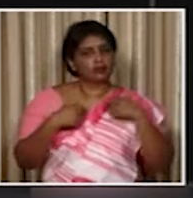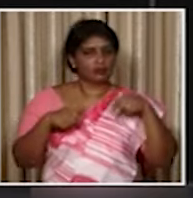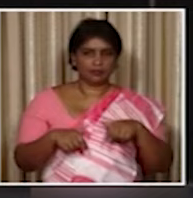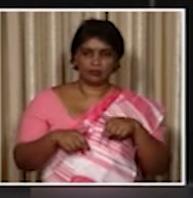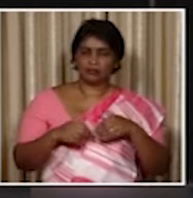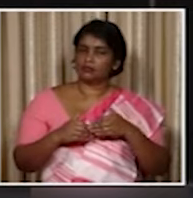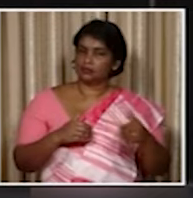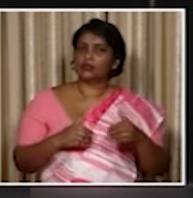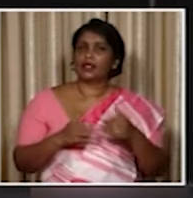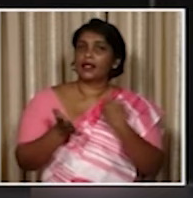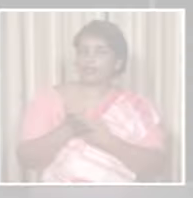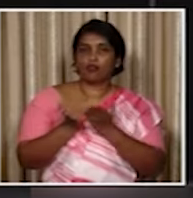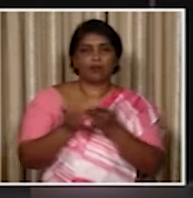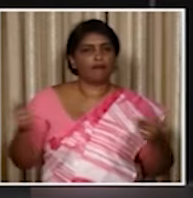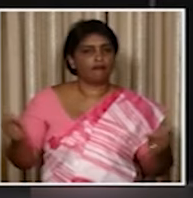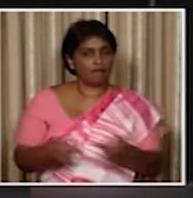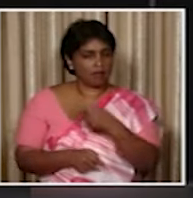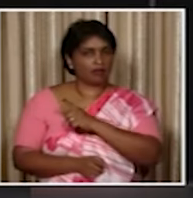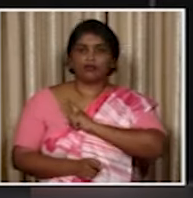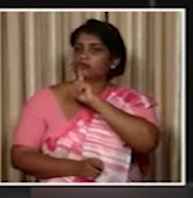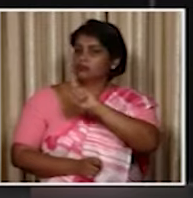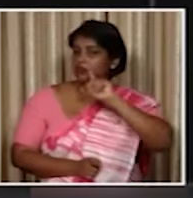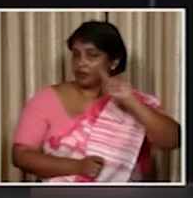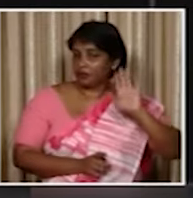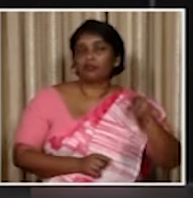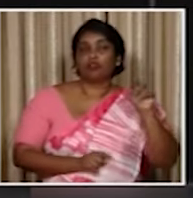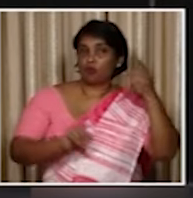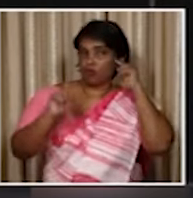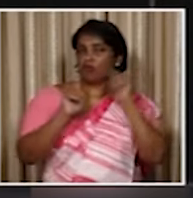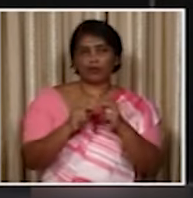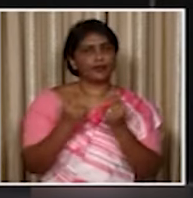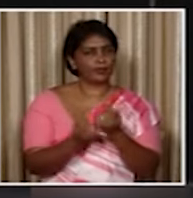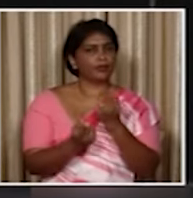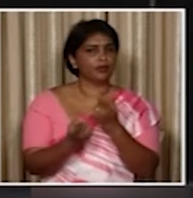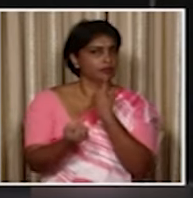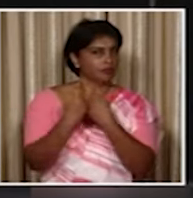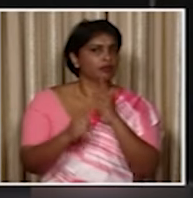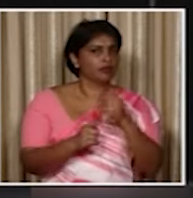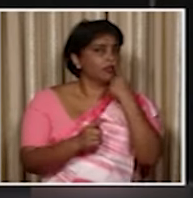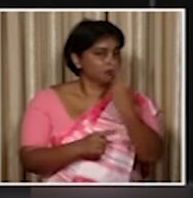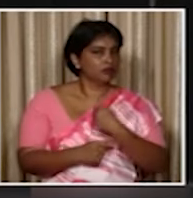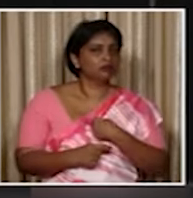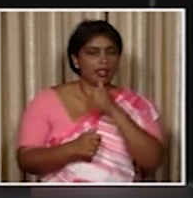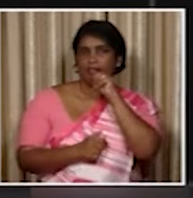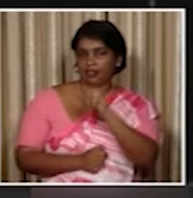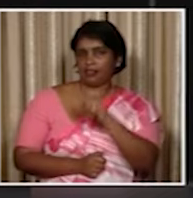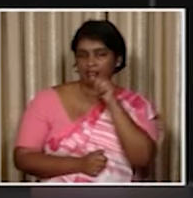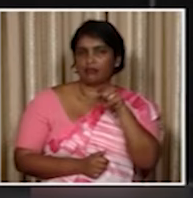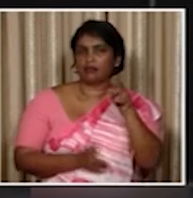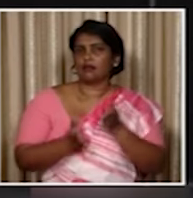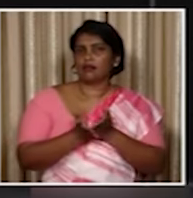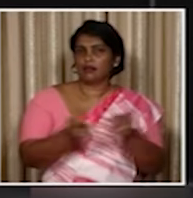වෙනකොට රේගුවටත් වරායටත් දන්නලා තියෙනවා. ඒ ගැන වහම් පරිස්සමෙන් පවත්වන ඔබතුමාලා කියපු කාරණය ඇත්ත. මේ